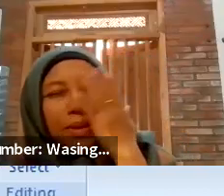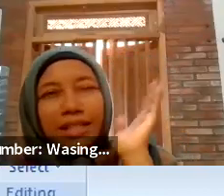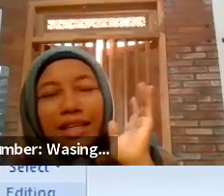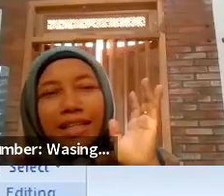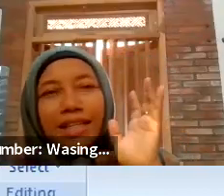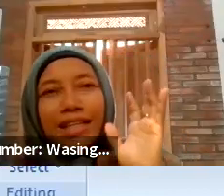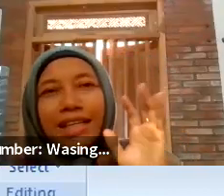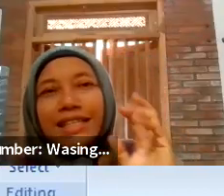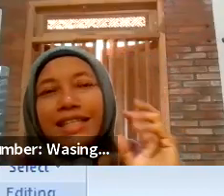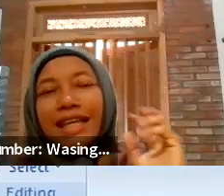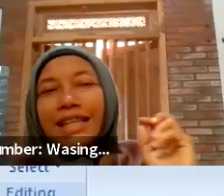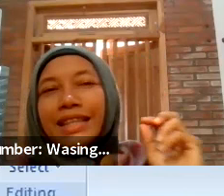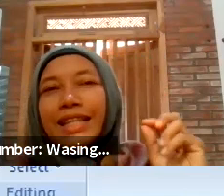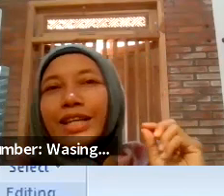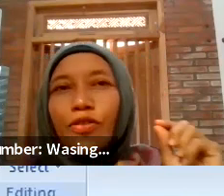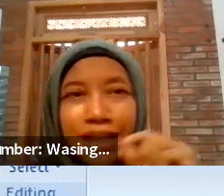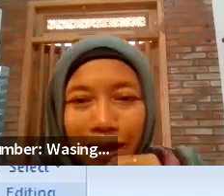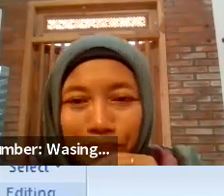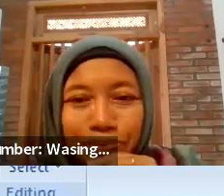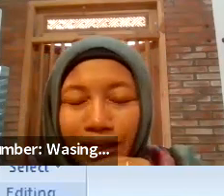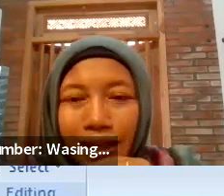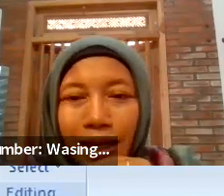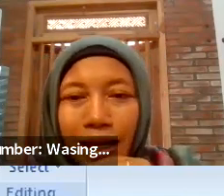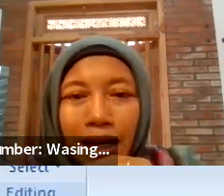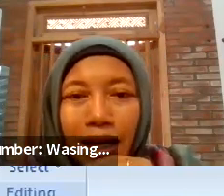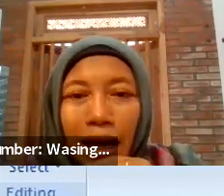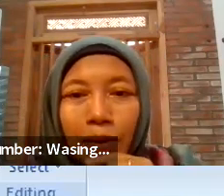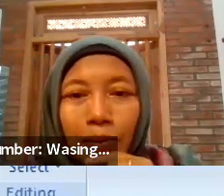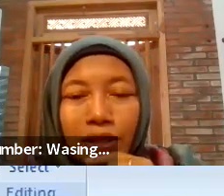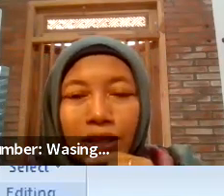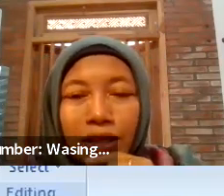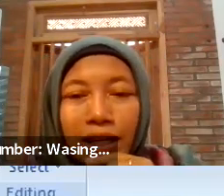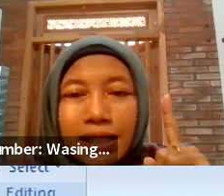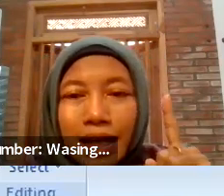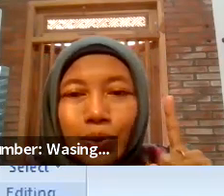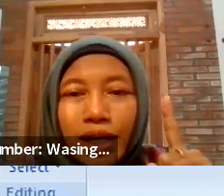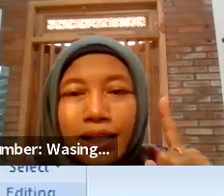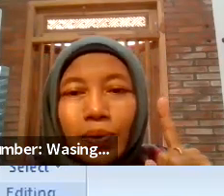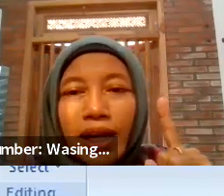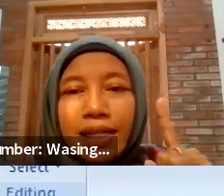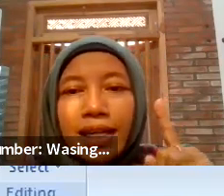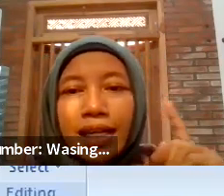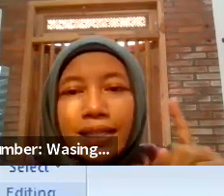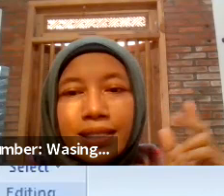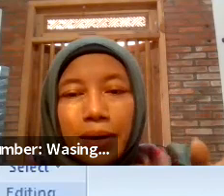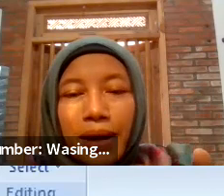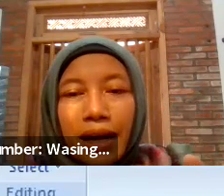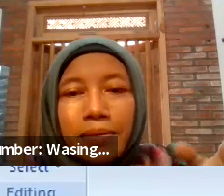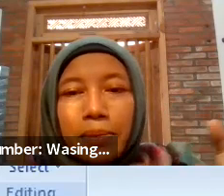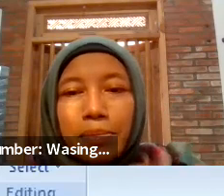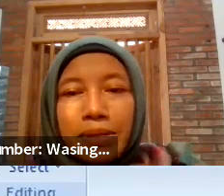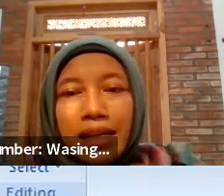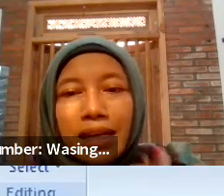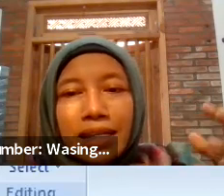gugus tugas dibubarkan saat ini, Satgas COVID Desa. Nah, apa yang kemudian dilakukan? Satu yang dilakukan adalah ketersediaan